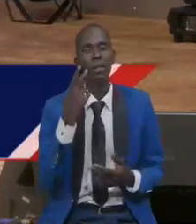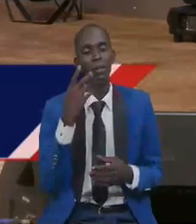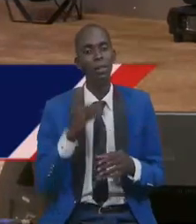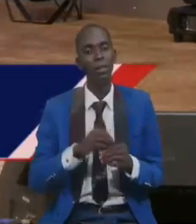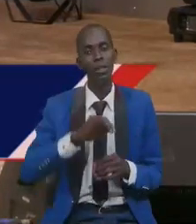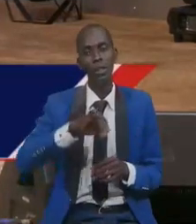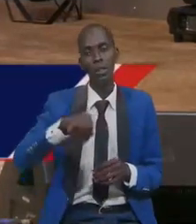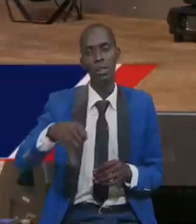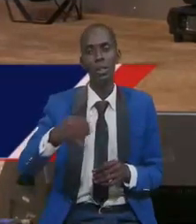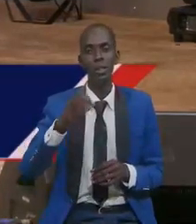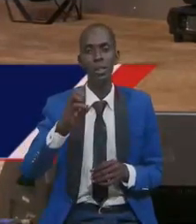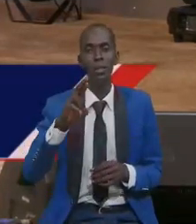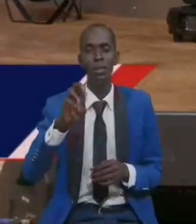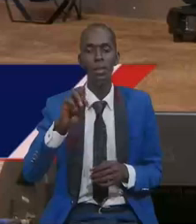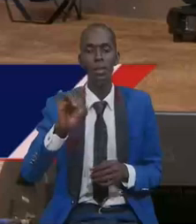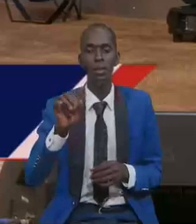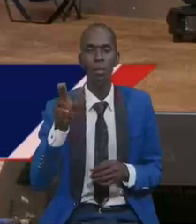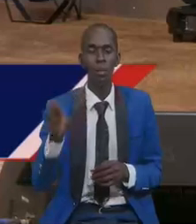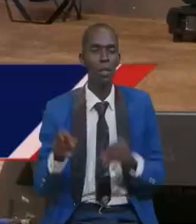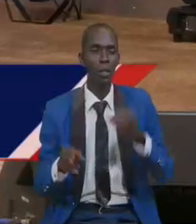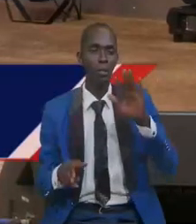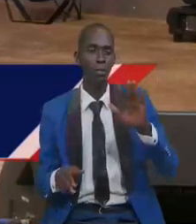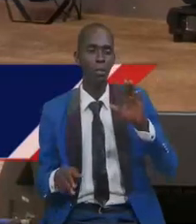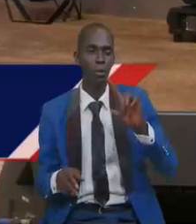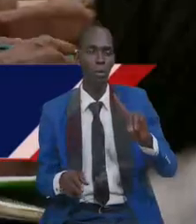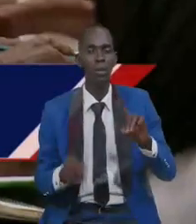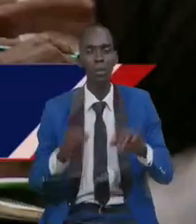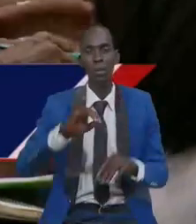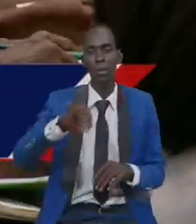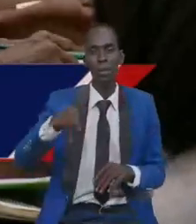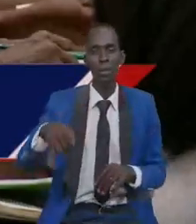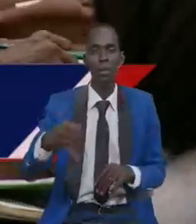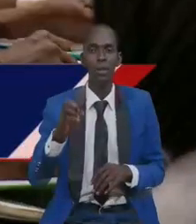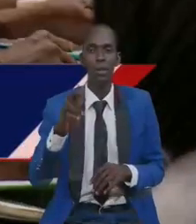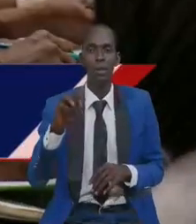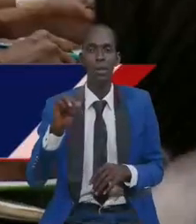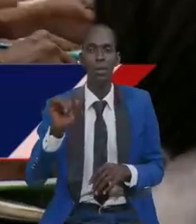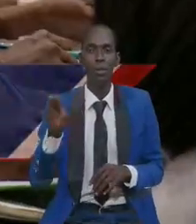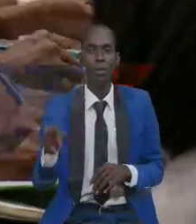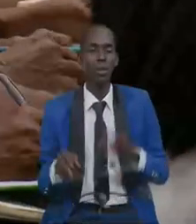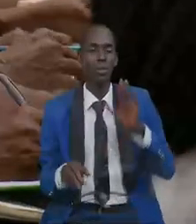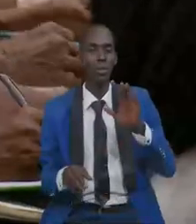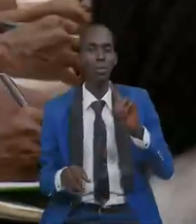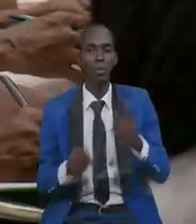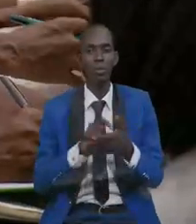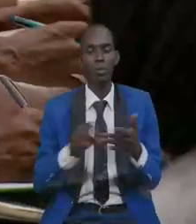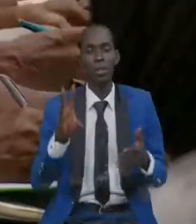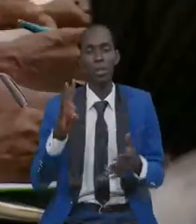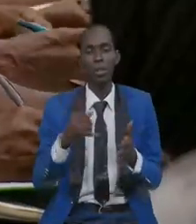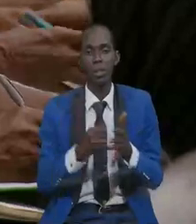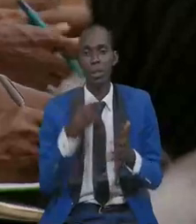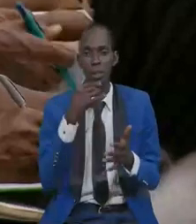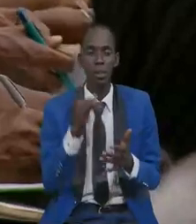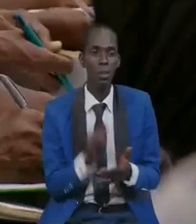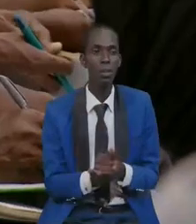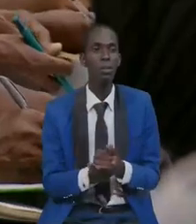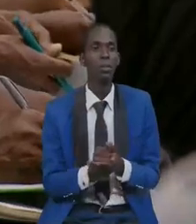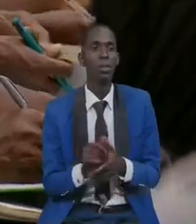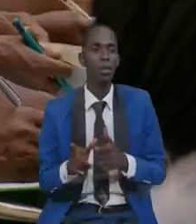Jérémie 51, plutôt Jérémie 51, verset 6. Jérémie 51, verset 6, il dit, « Fuyez